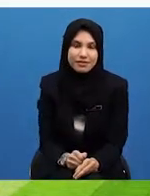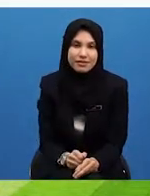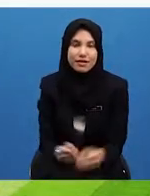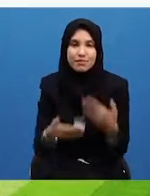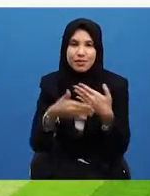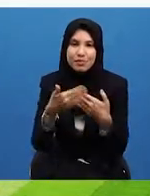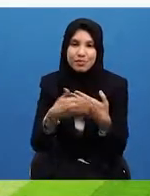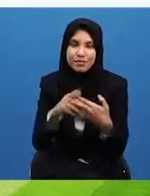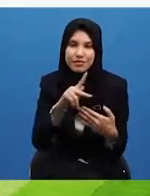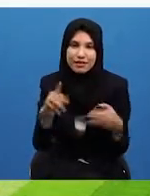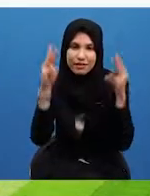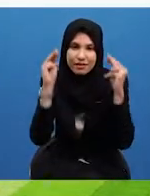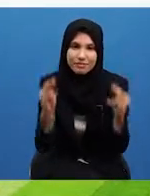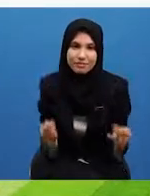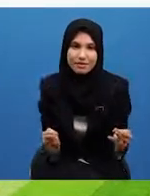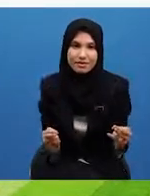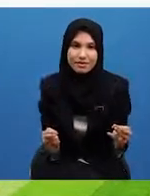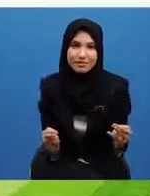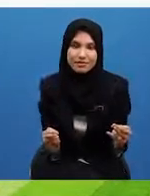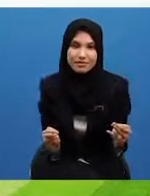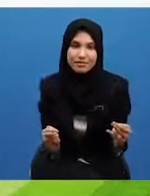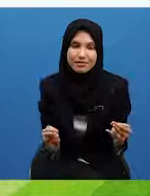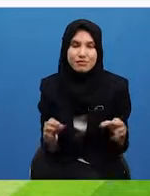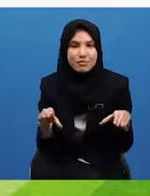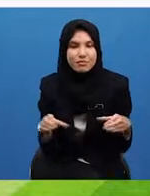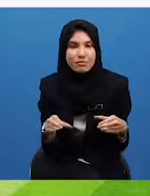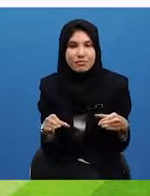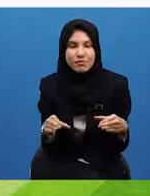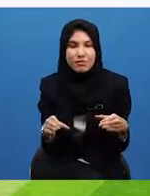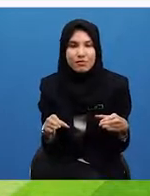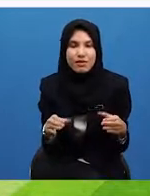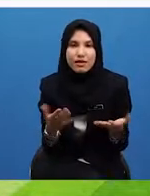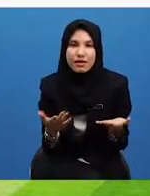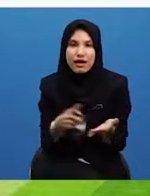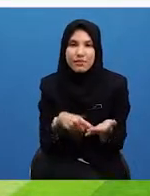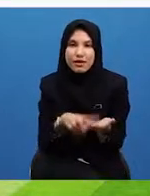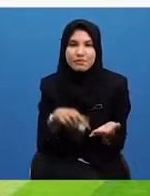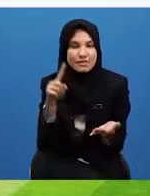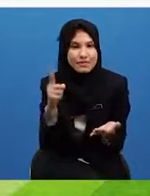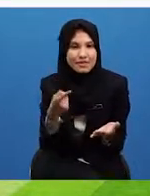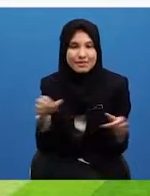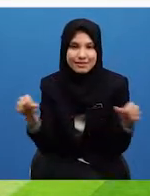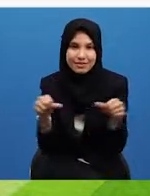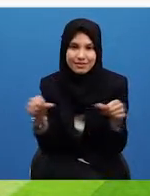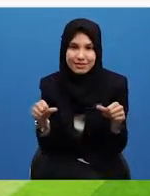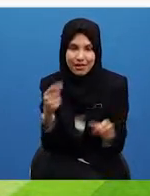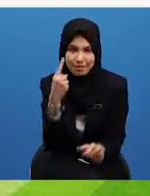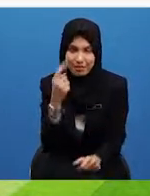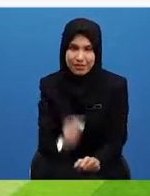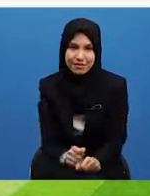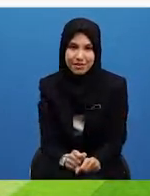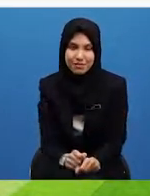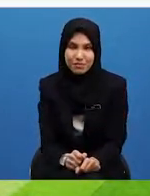memudahkan manusia melakukan pelbagai aktiviti matte kita pun